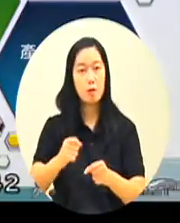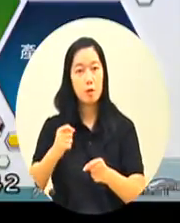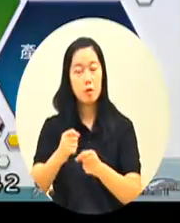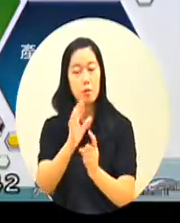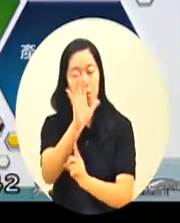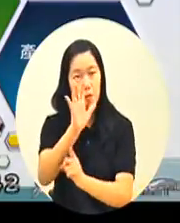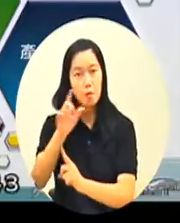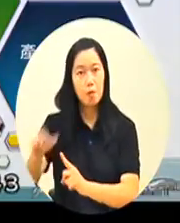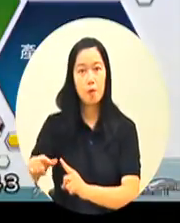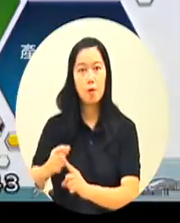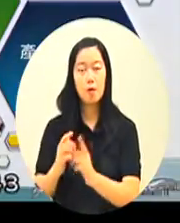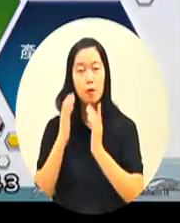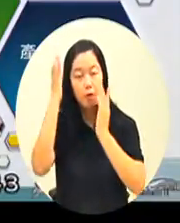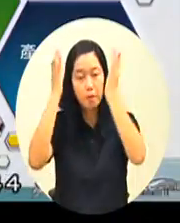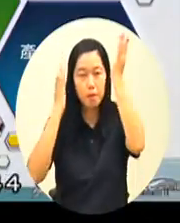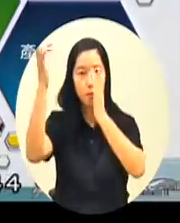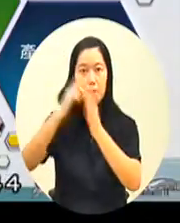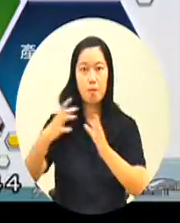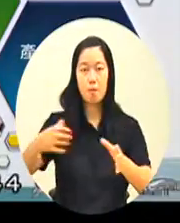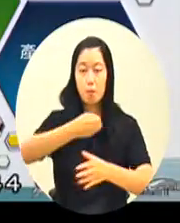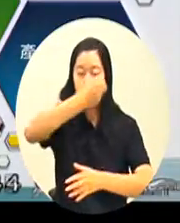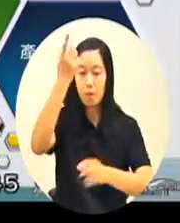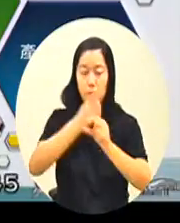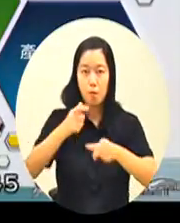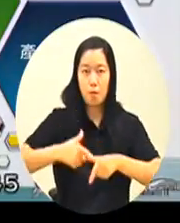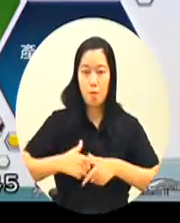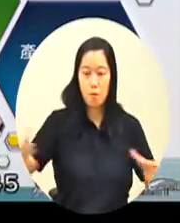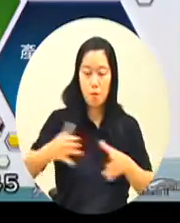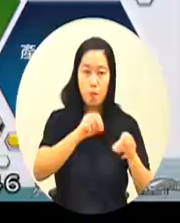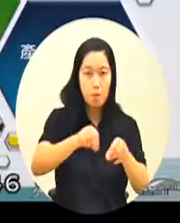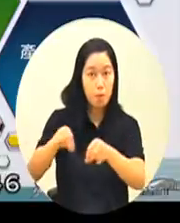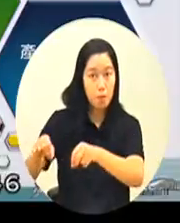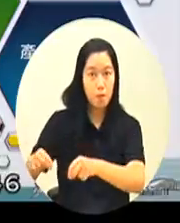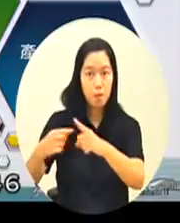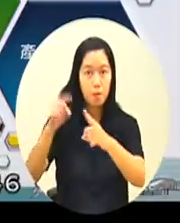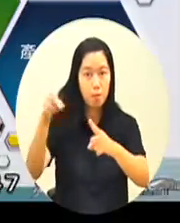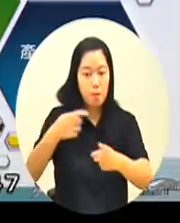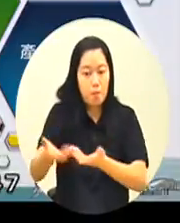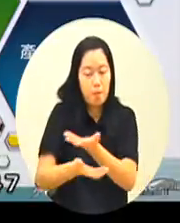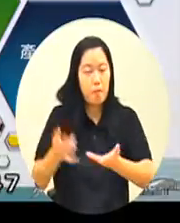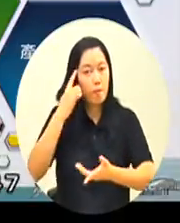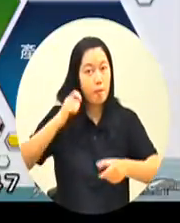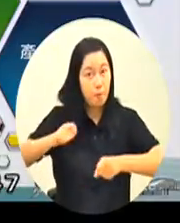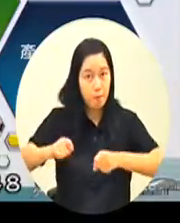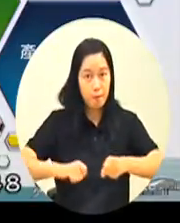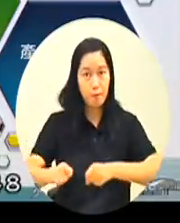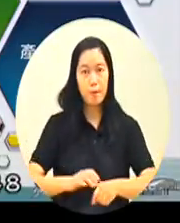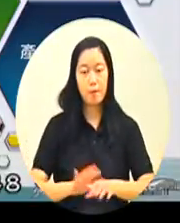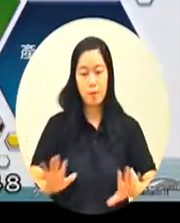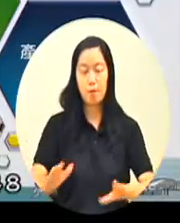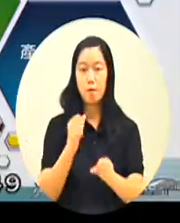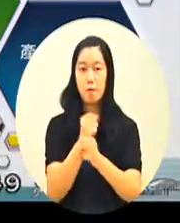的不同的青年的创业中心签订了很多 MOU， 也有人才交流的计划正在进行。